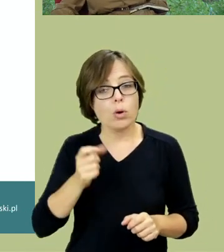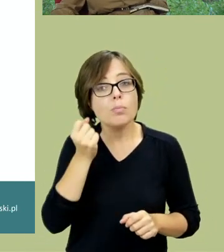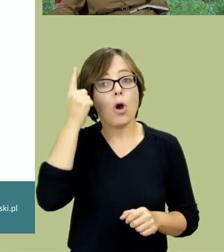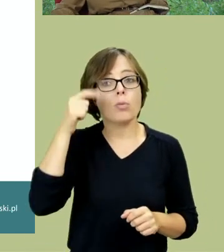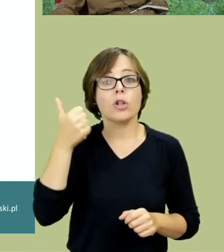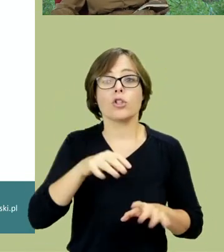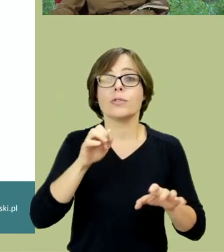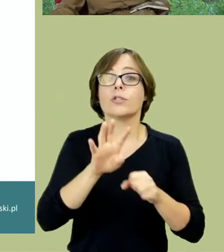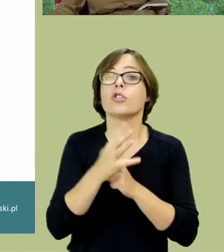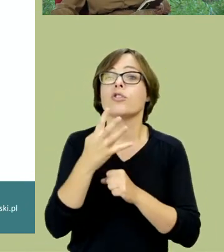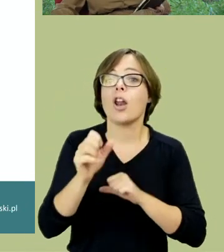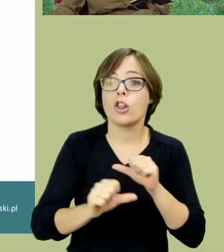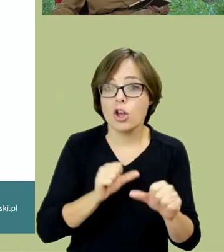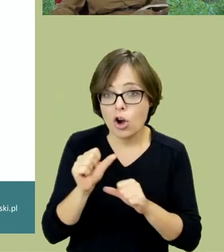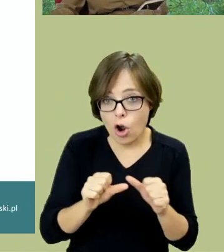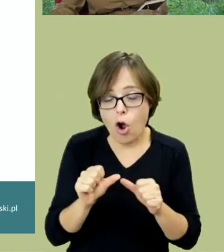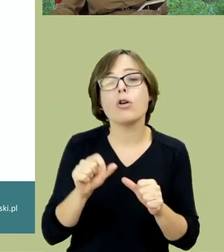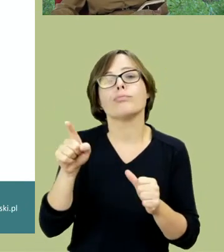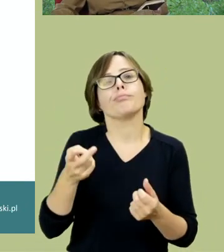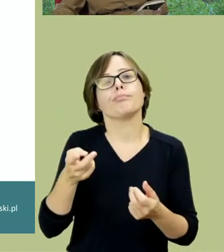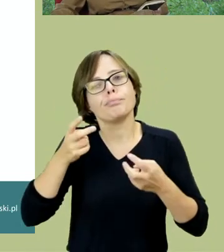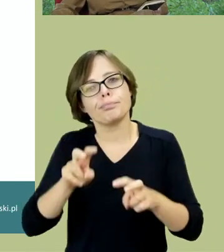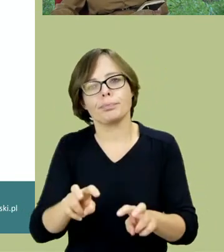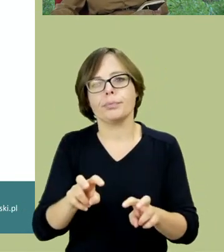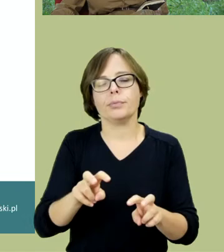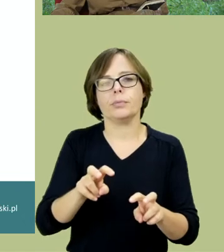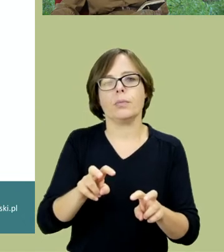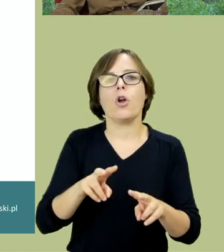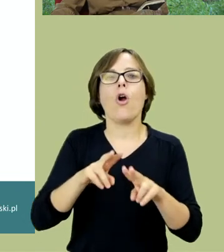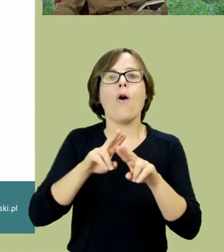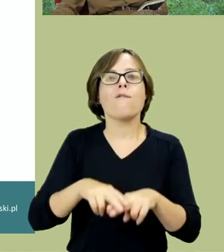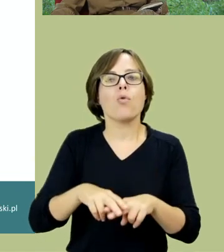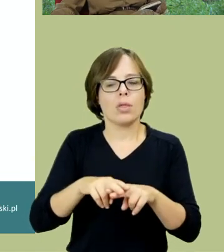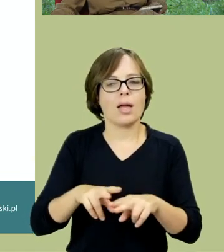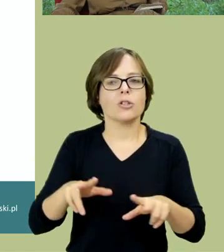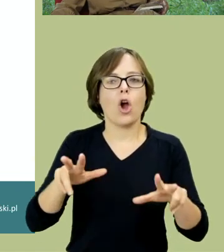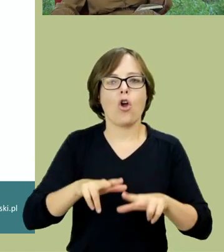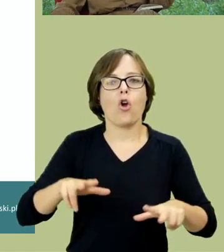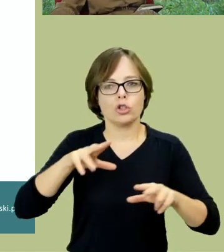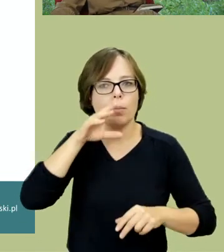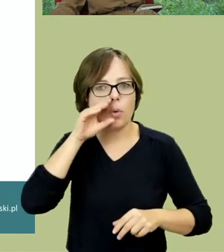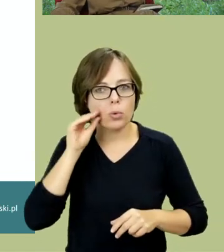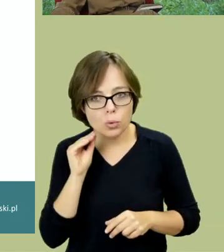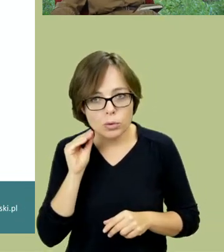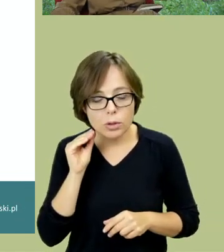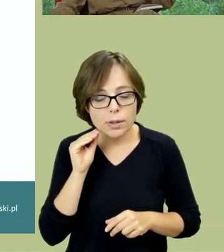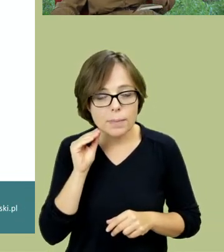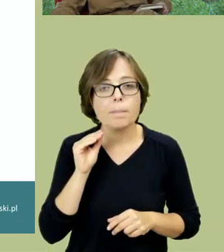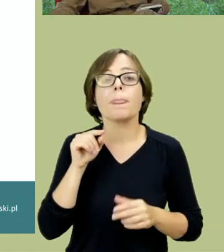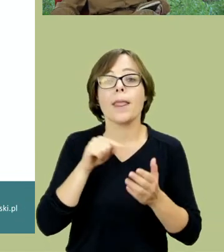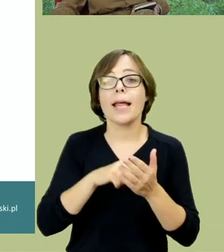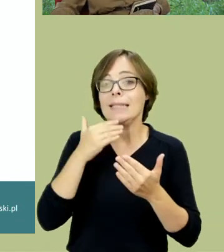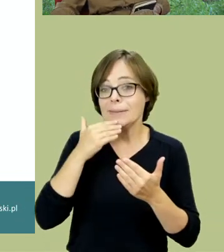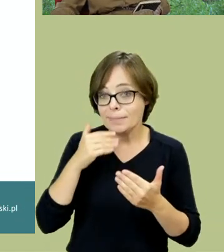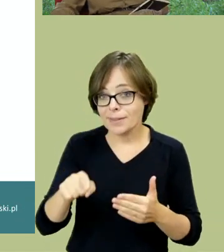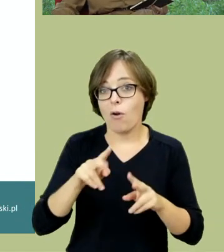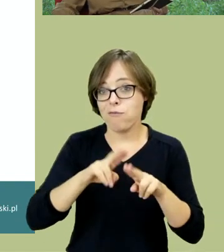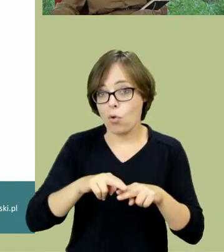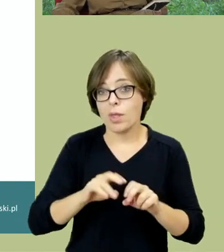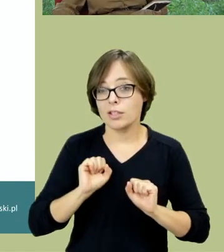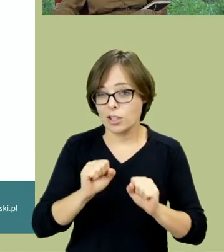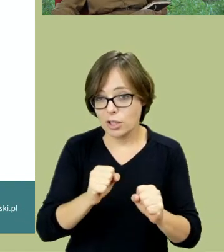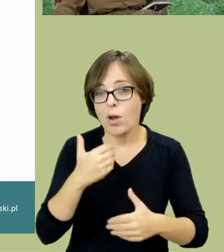1994 roku powołana została Fundacja Rodziny Józefa Piłsudskiego, no i ona doprowadziła do tego, że